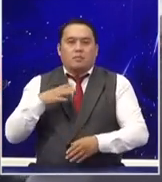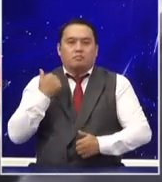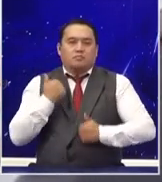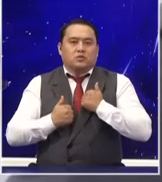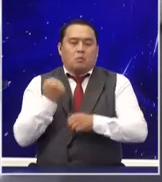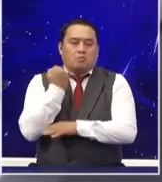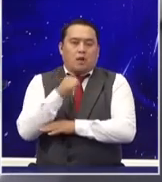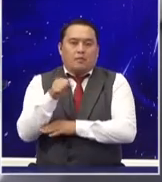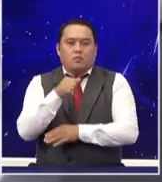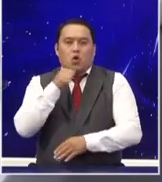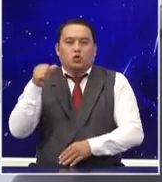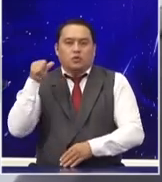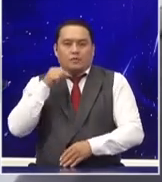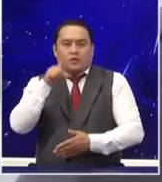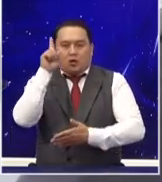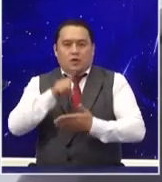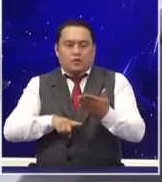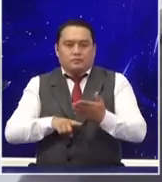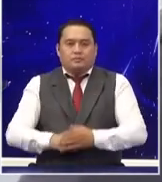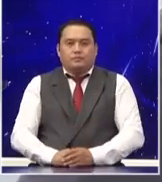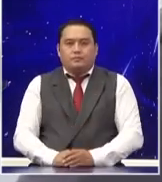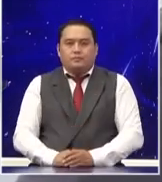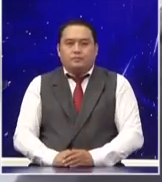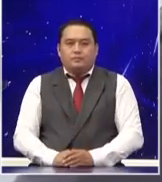призерами и победителями в прошлом. На них мы и делаем упор.